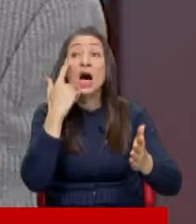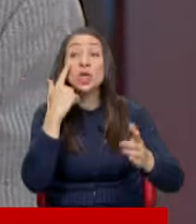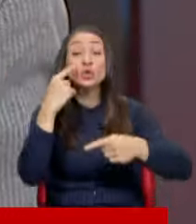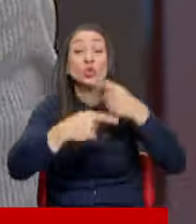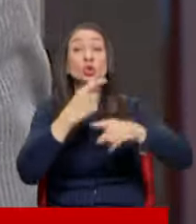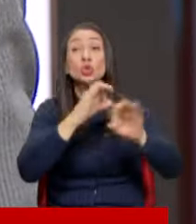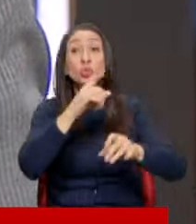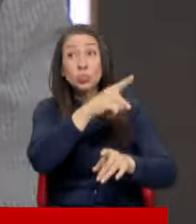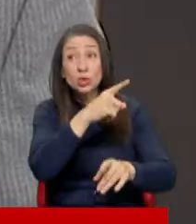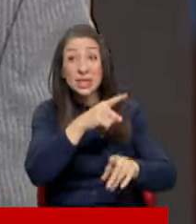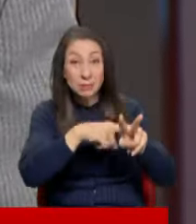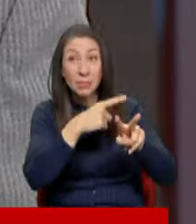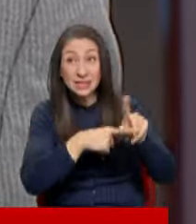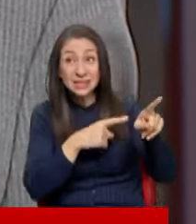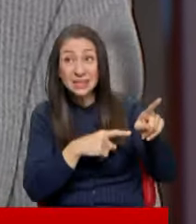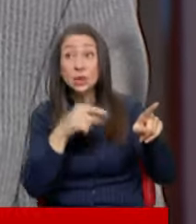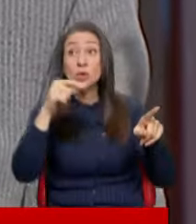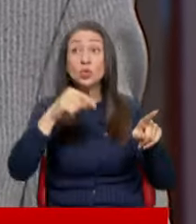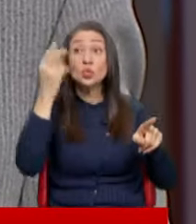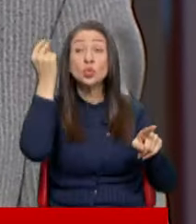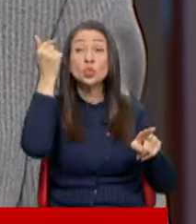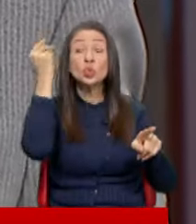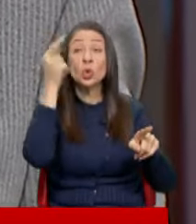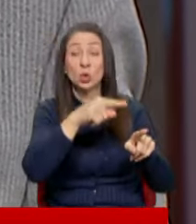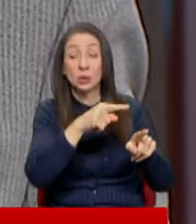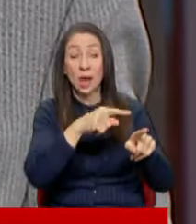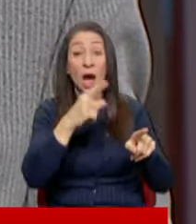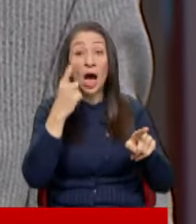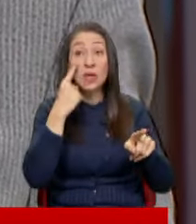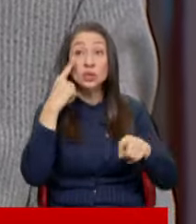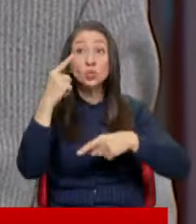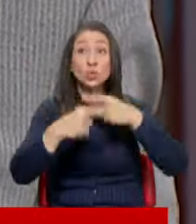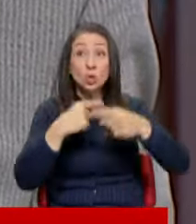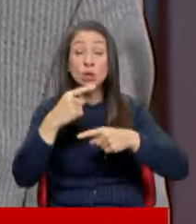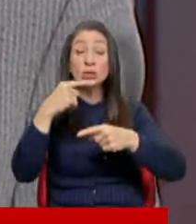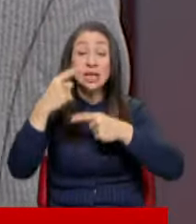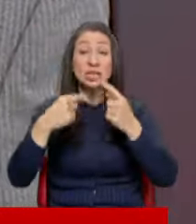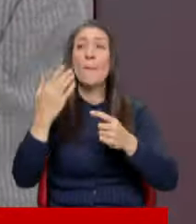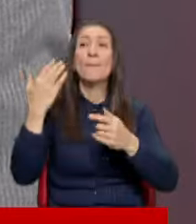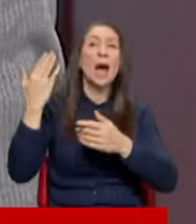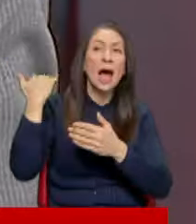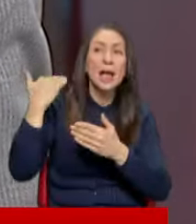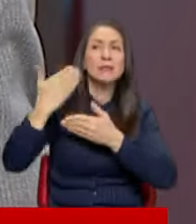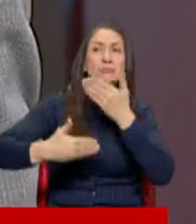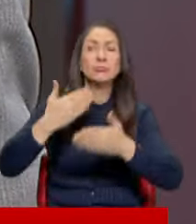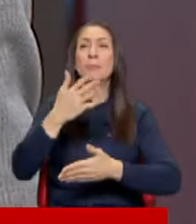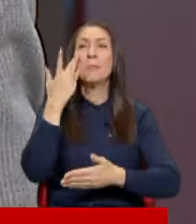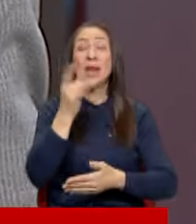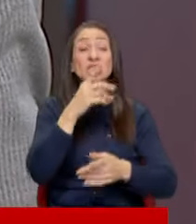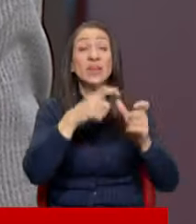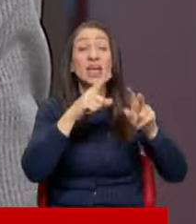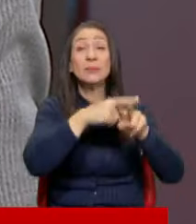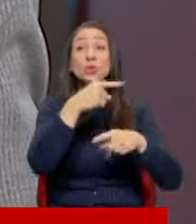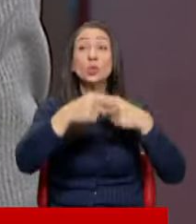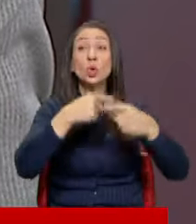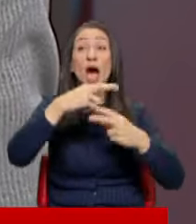soysuz diyen bu Yılmaz şunu unuttu Atatürk'ün soyu da sopu da belli ama Şevki Yılmaz